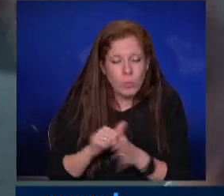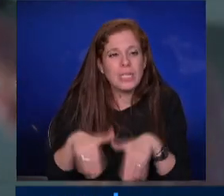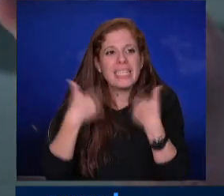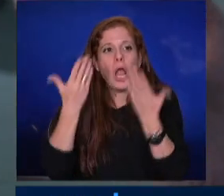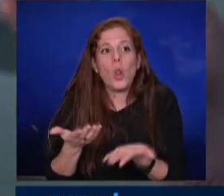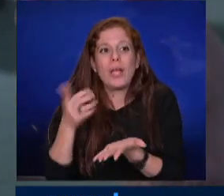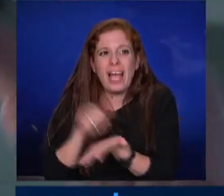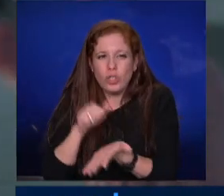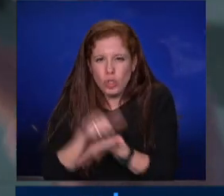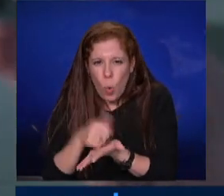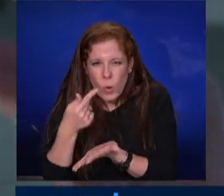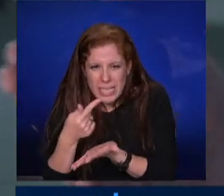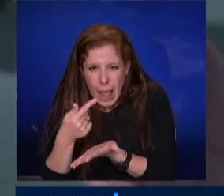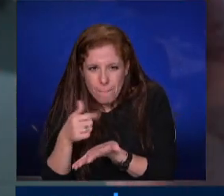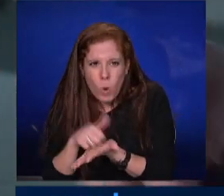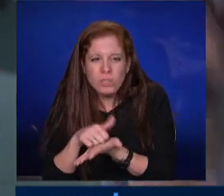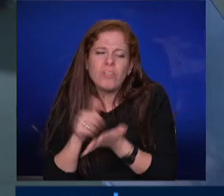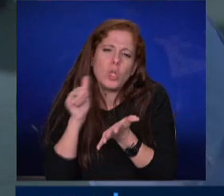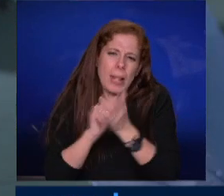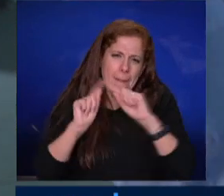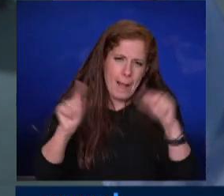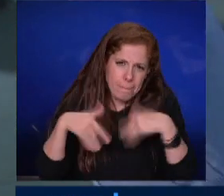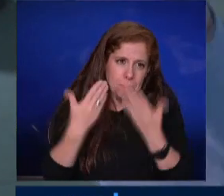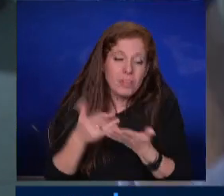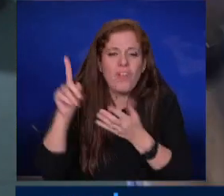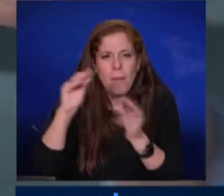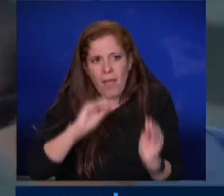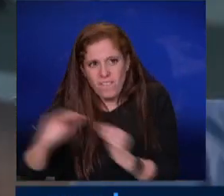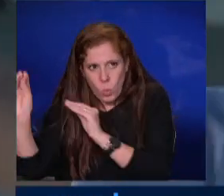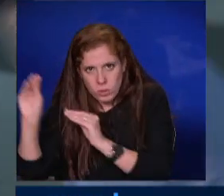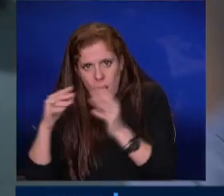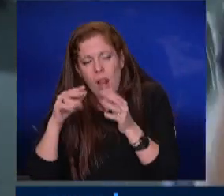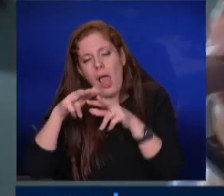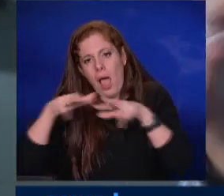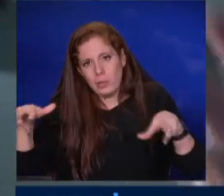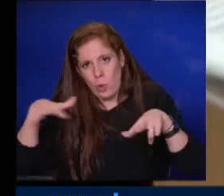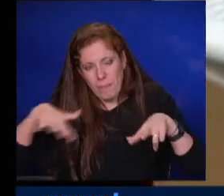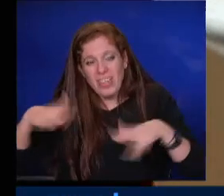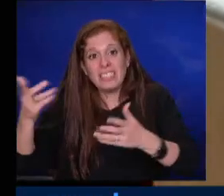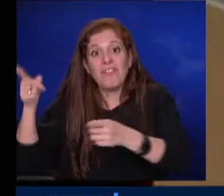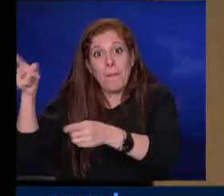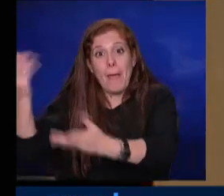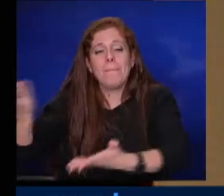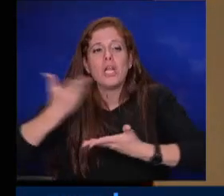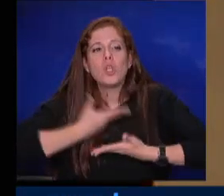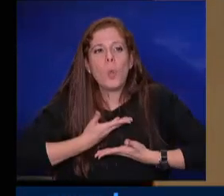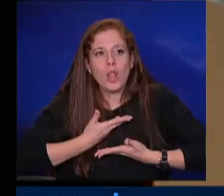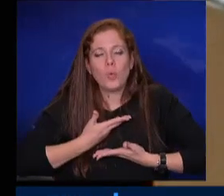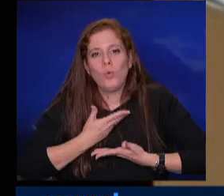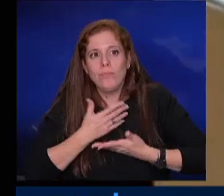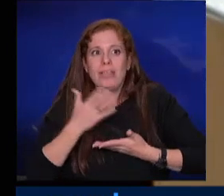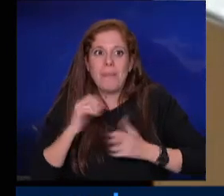פוסט ועיתונים עבריים אחרים, הם גם העבירו את זה לארצות המפרץ, וקיבלנו מהם, אז המאמץ שלנו